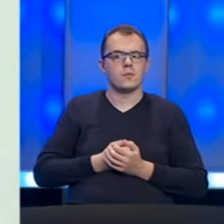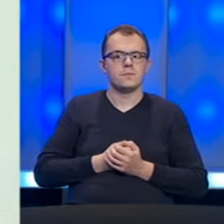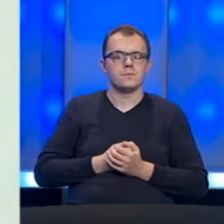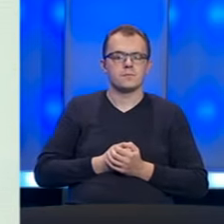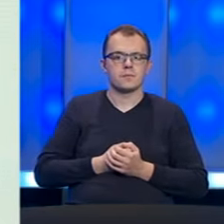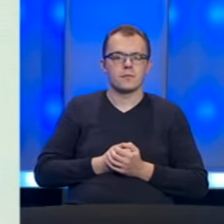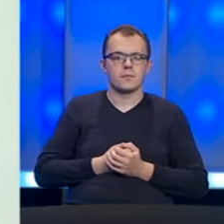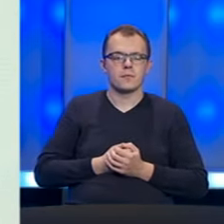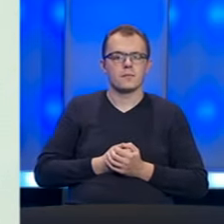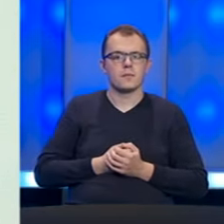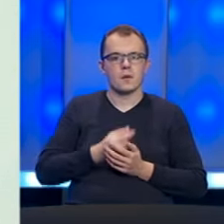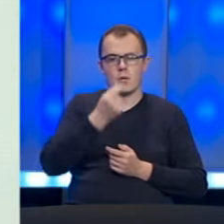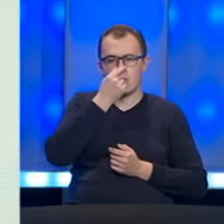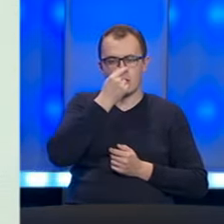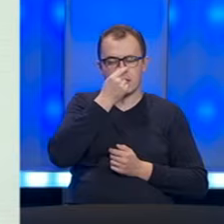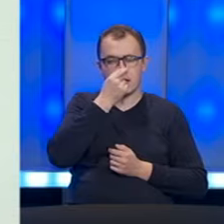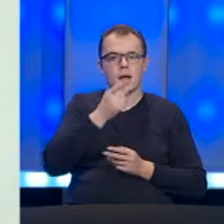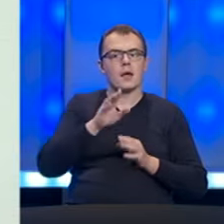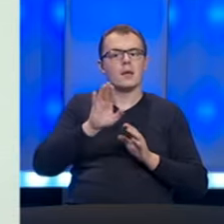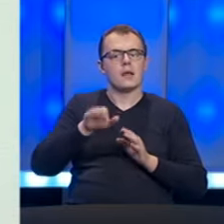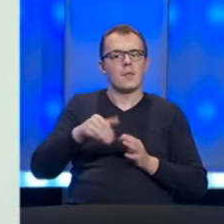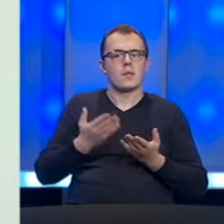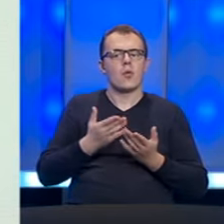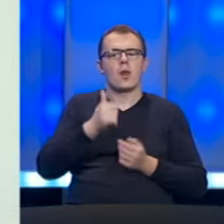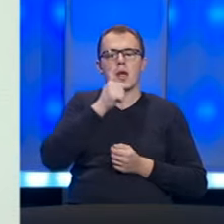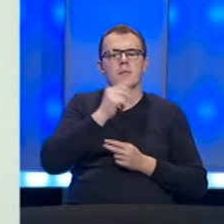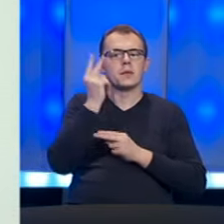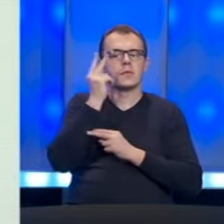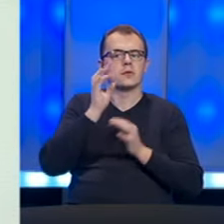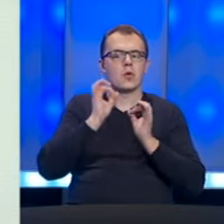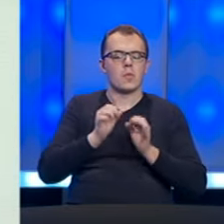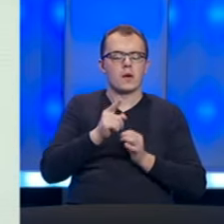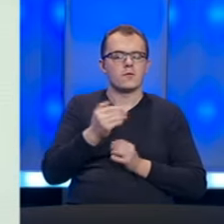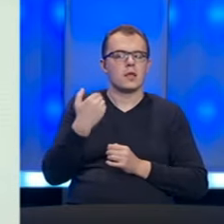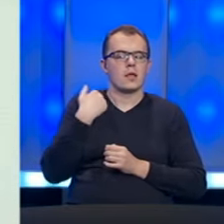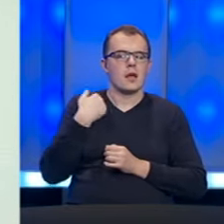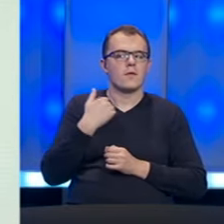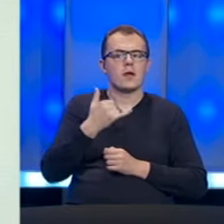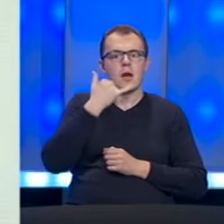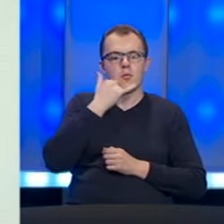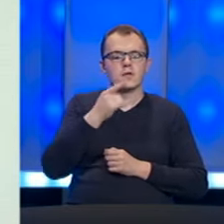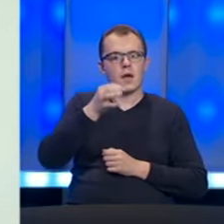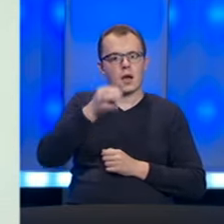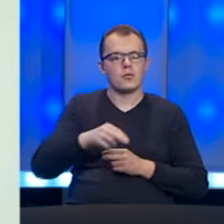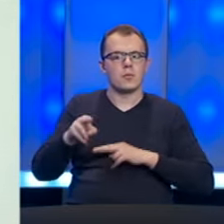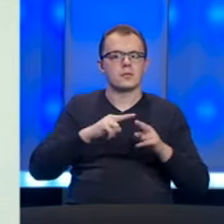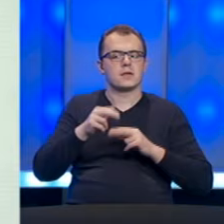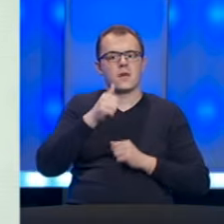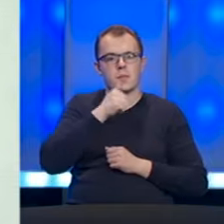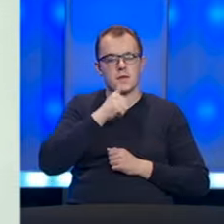od narednog ponedjeljka, znači da bi mogli privrednici upravo se javiti na javni poziv kantonalnog ministarstva